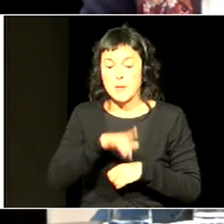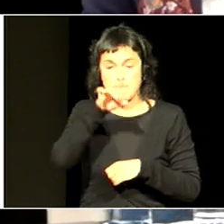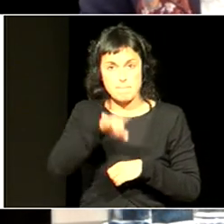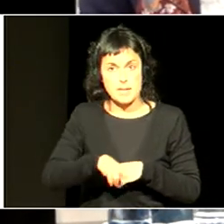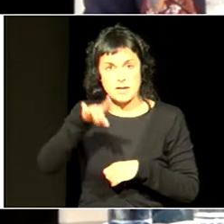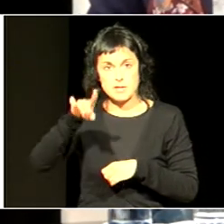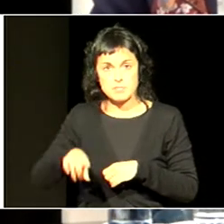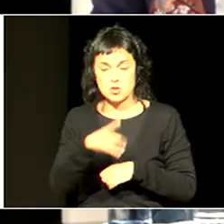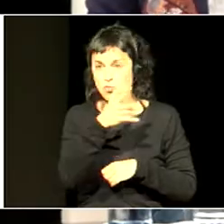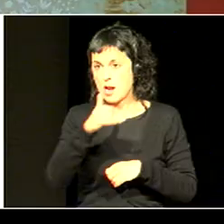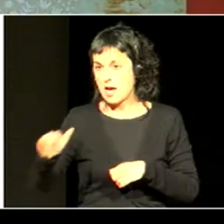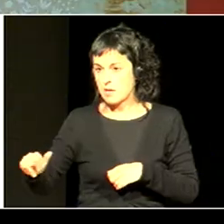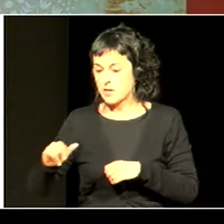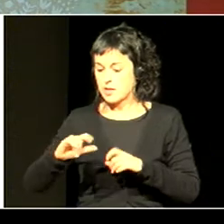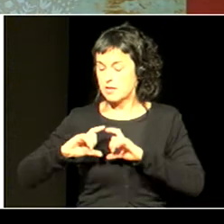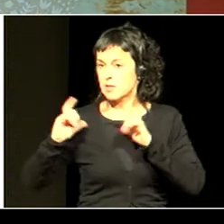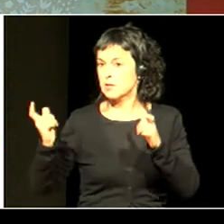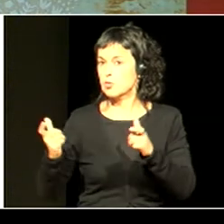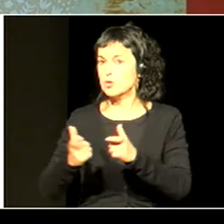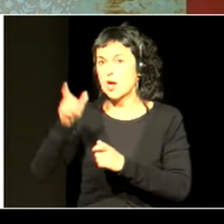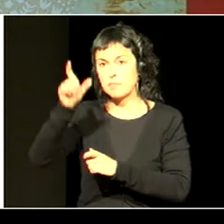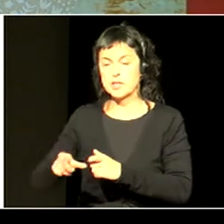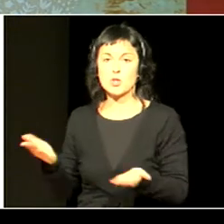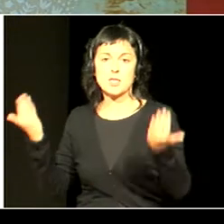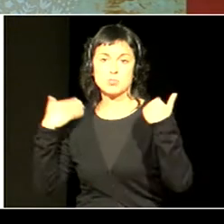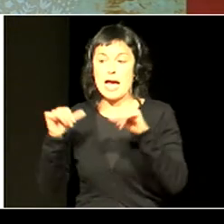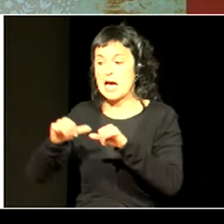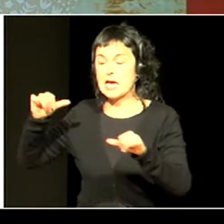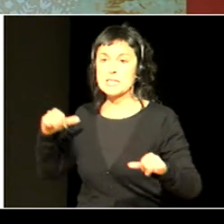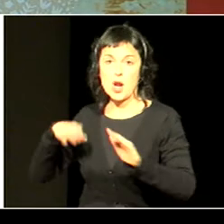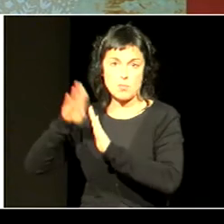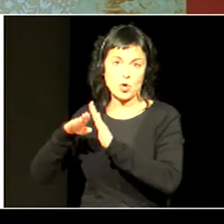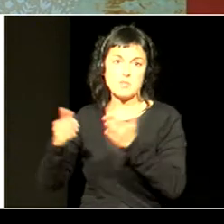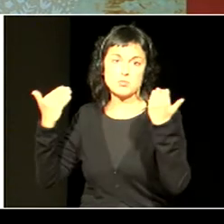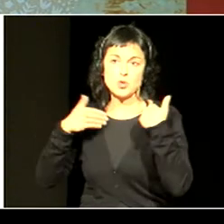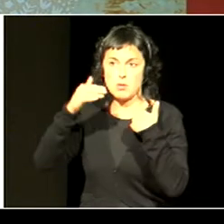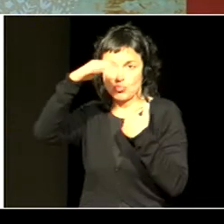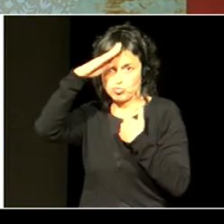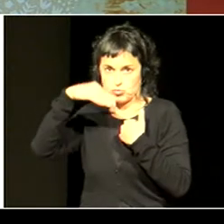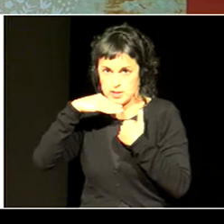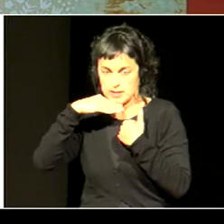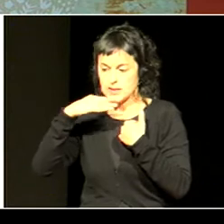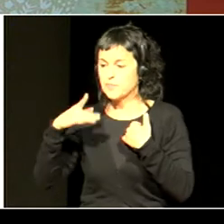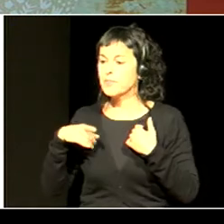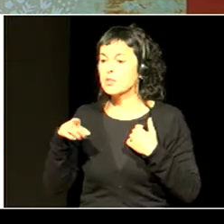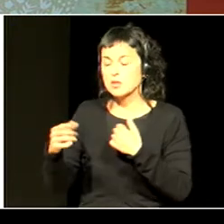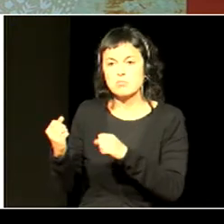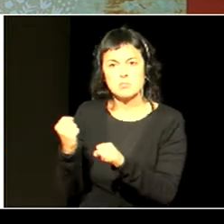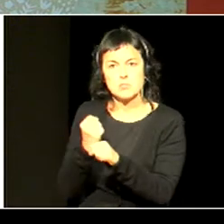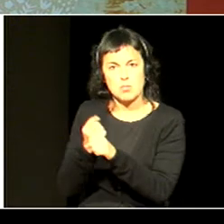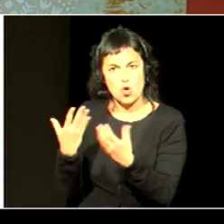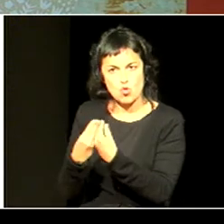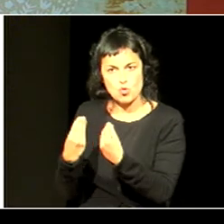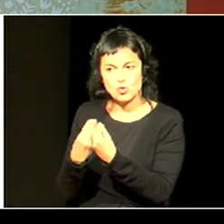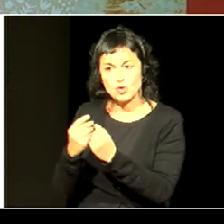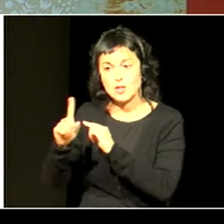horiek arduradun batekin, orain arte aita bat izan dena programa eramaten zuena, beraiekin gauzak lantzen dituzte, eta gero